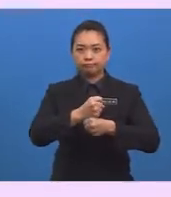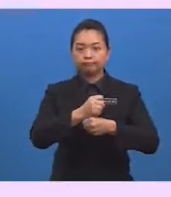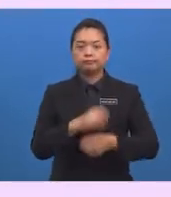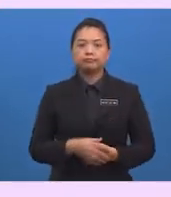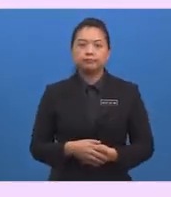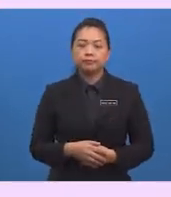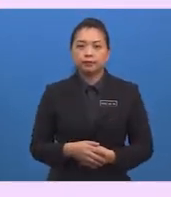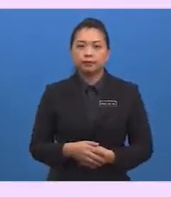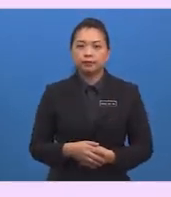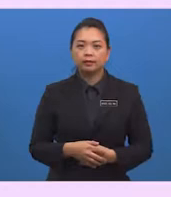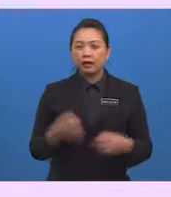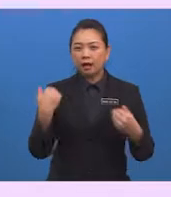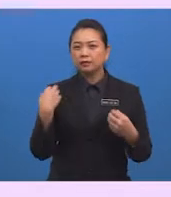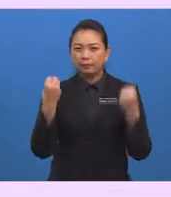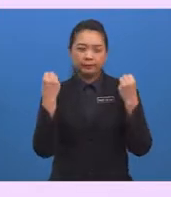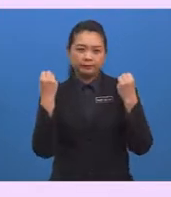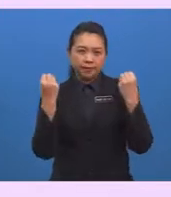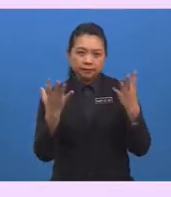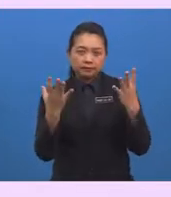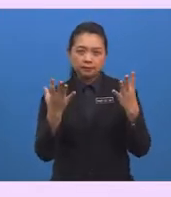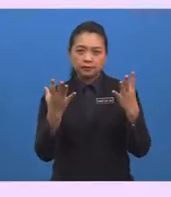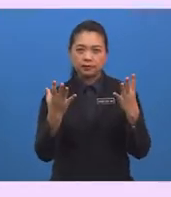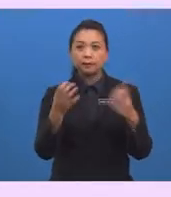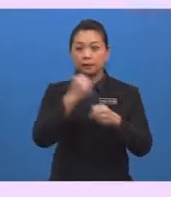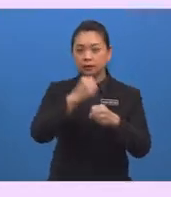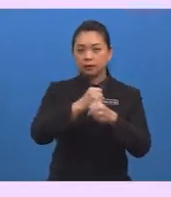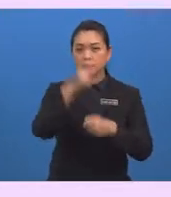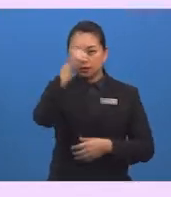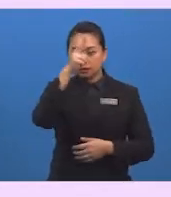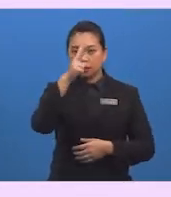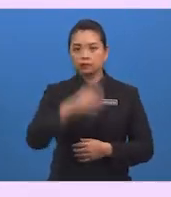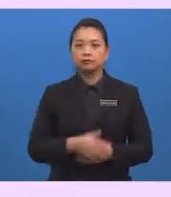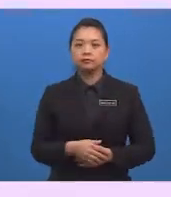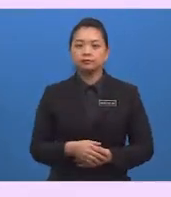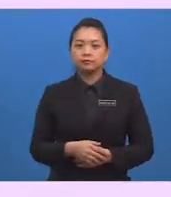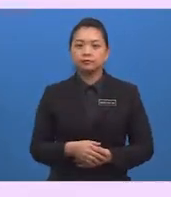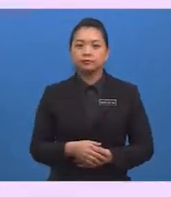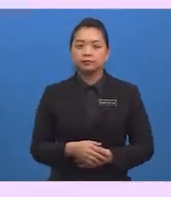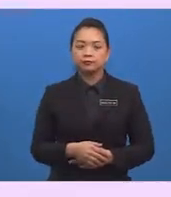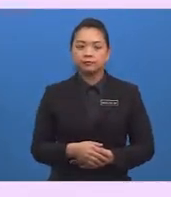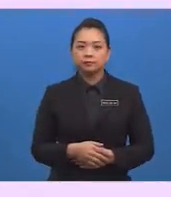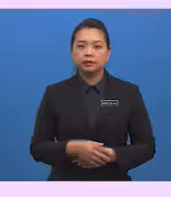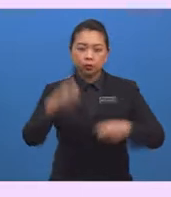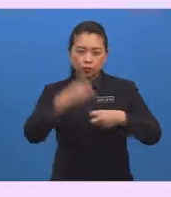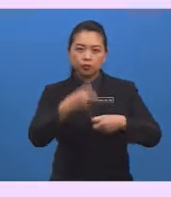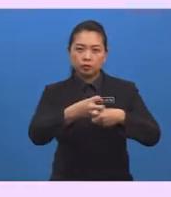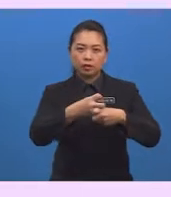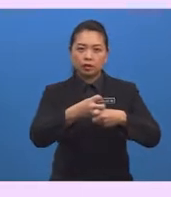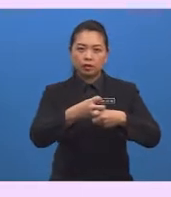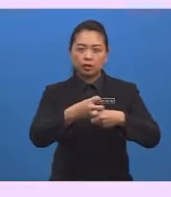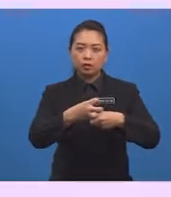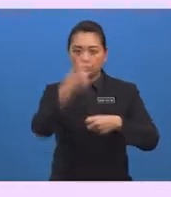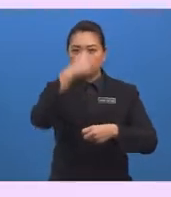ramai dan berkhidmat dalam pelbagai agensi tentulah menghadapi kesukaran untuk menerapkan budaya